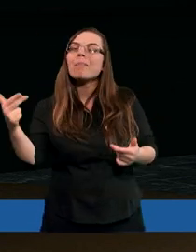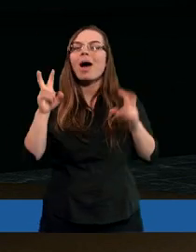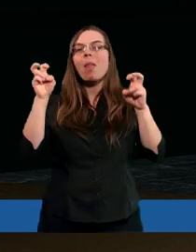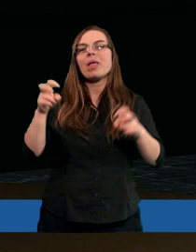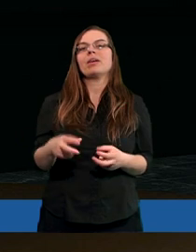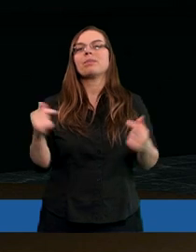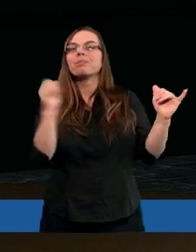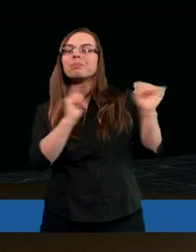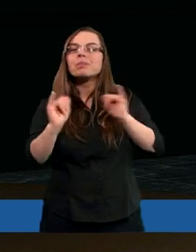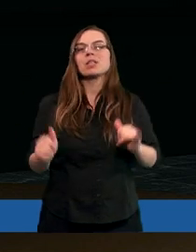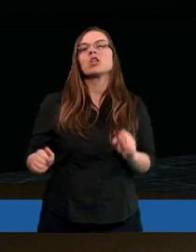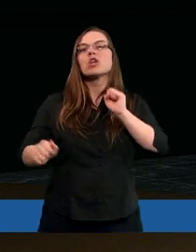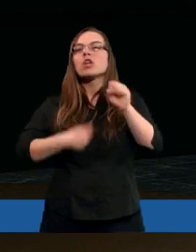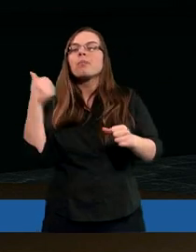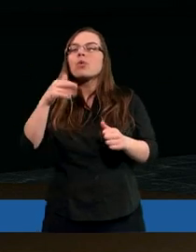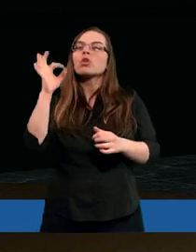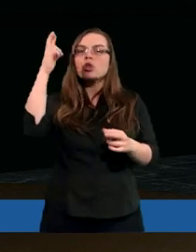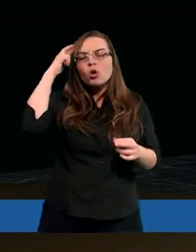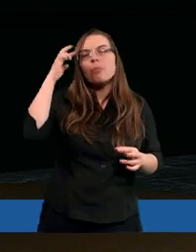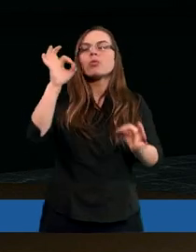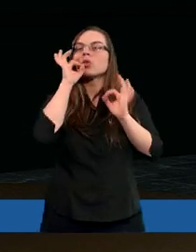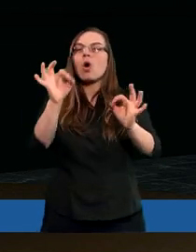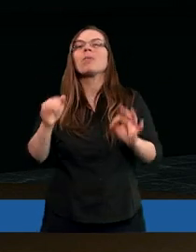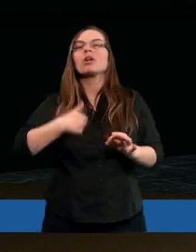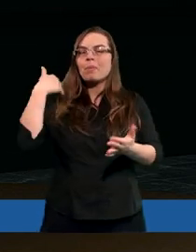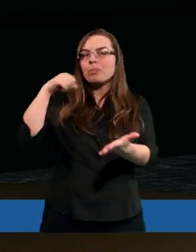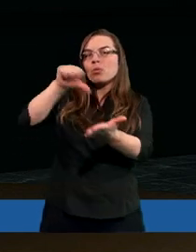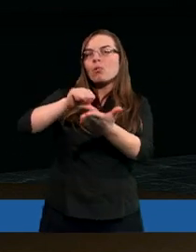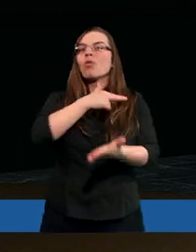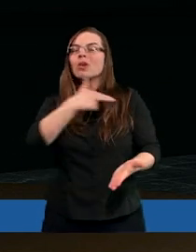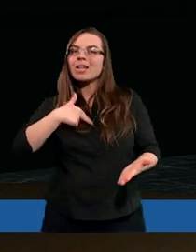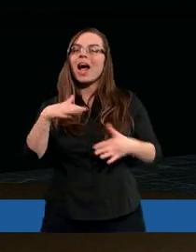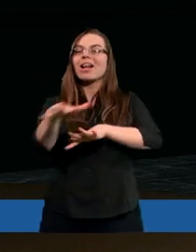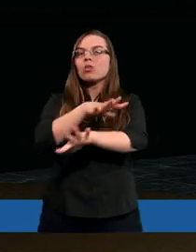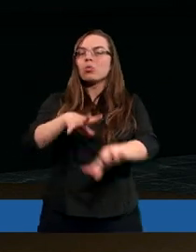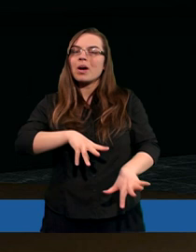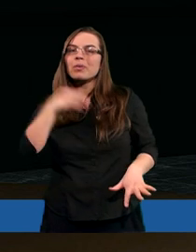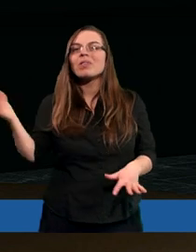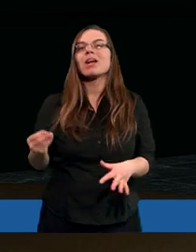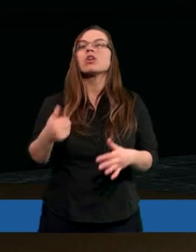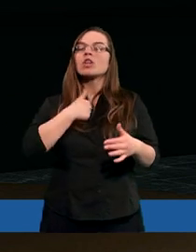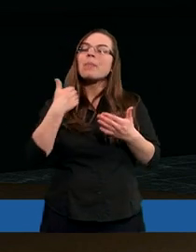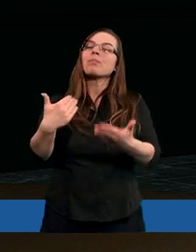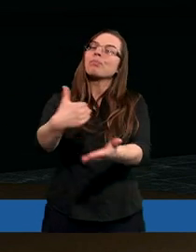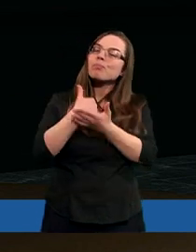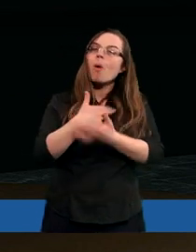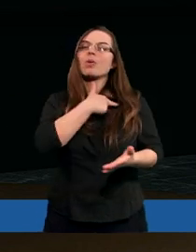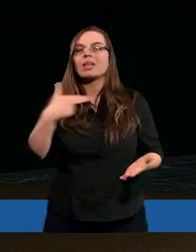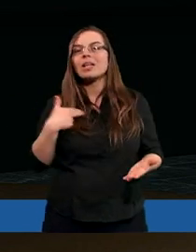apostołem Piotrem. Prosimy, abyś Ty byłś wśród nas Twoim Duchem Świętym, abyś Ty podnosił nas